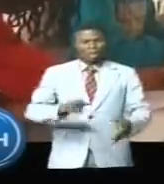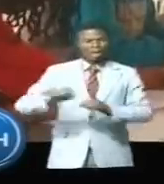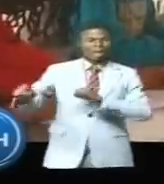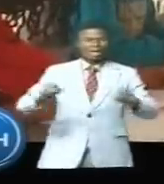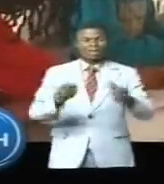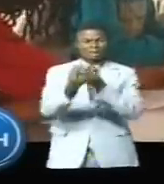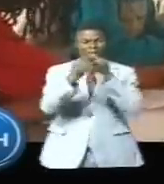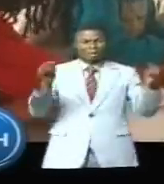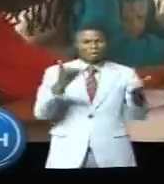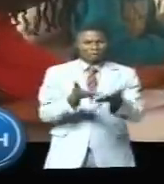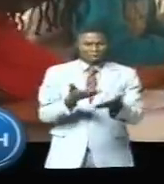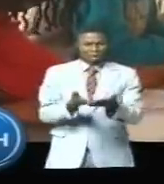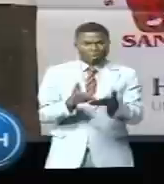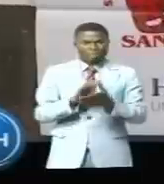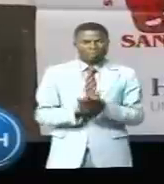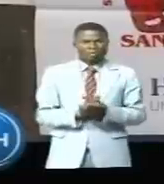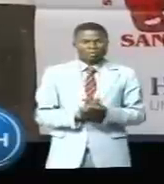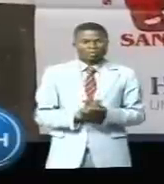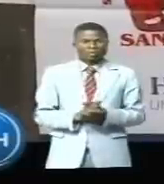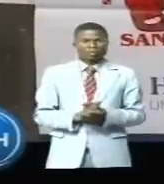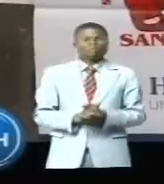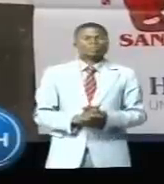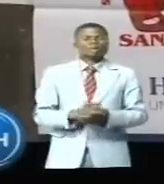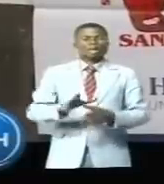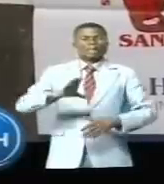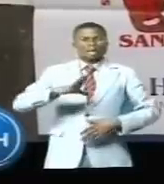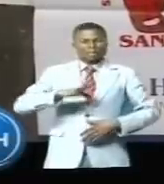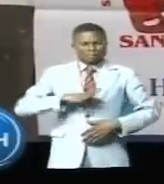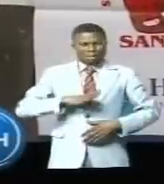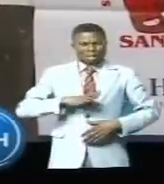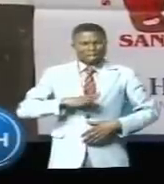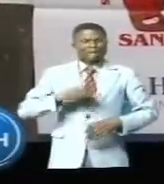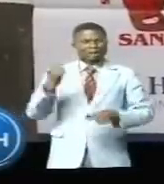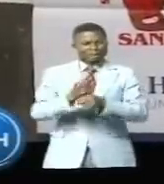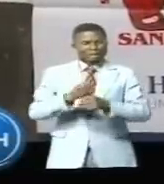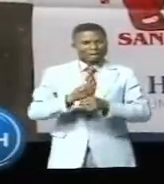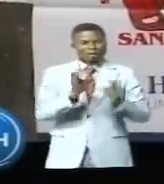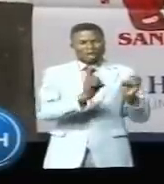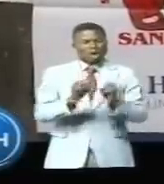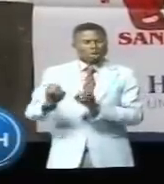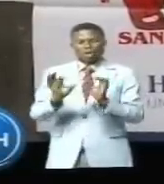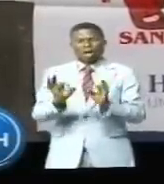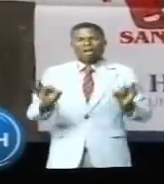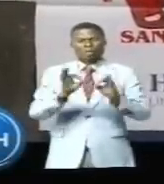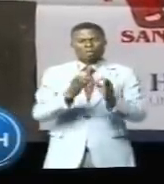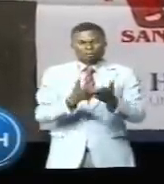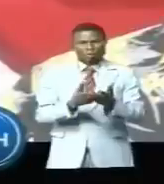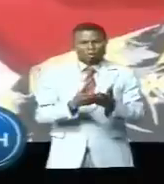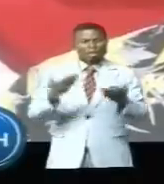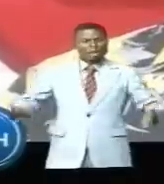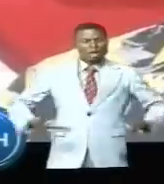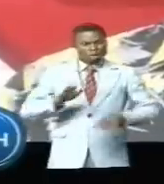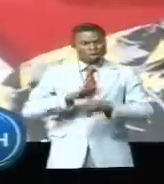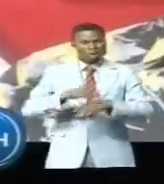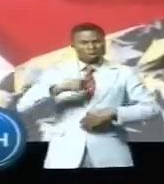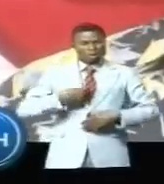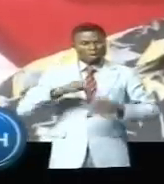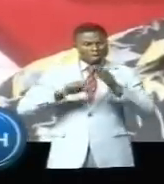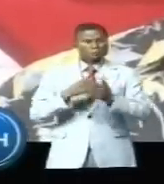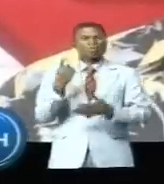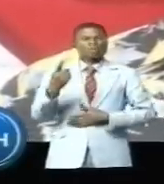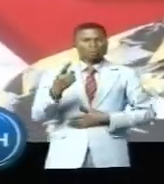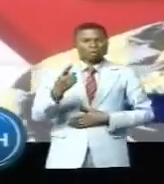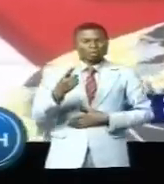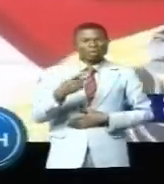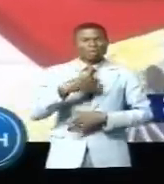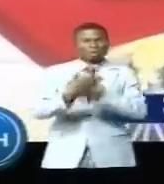cet appel et se disent touchés par cette démarche de haute portée sociale. Je suis dans la joie parce que c'est pour la première fois que